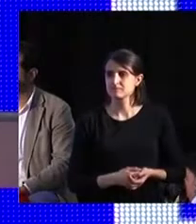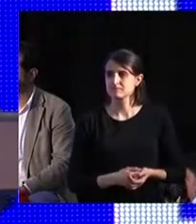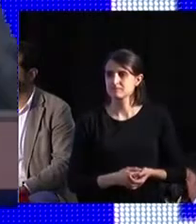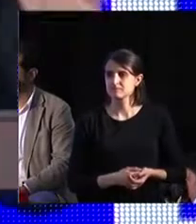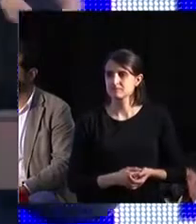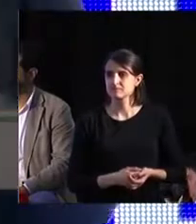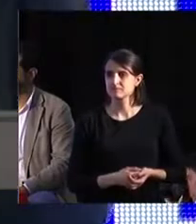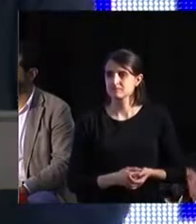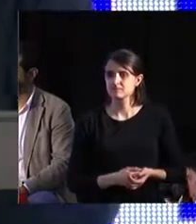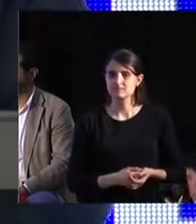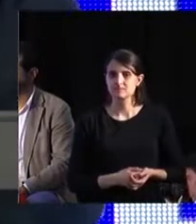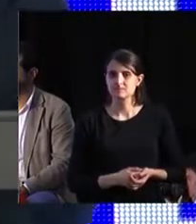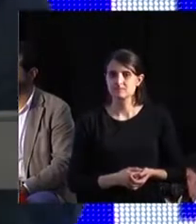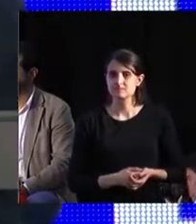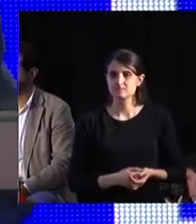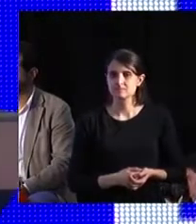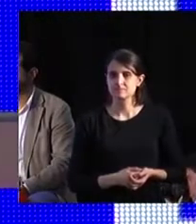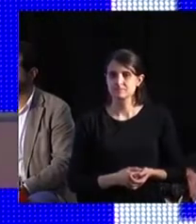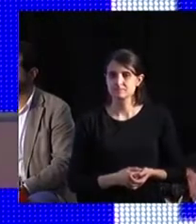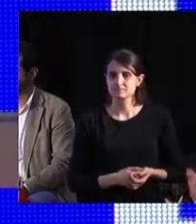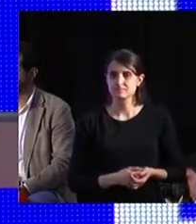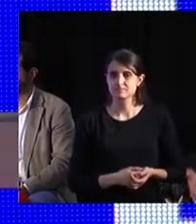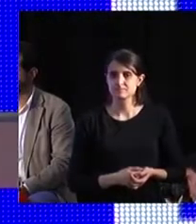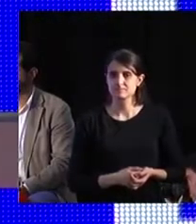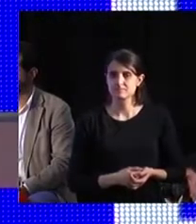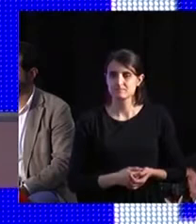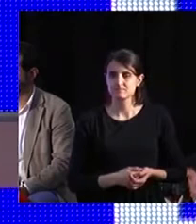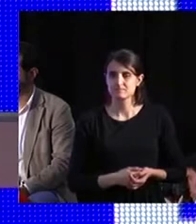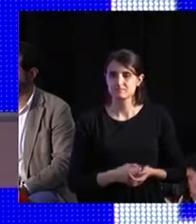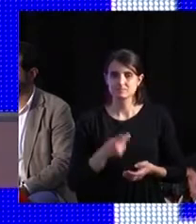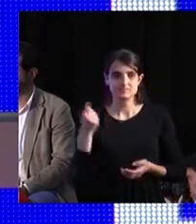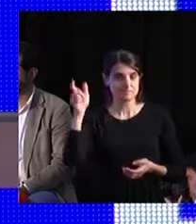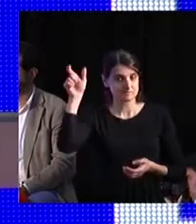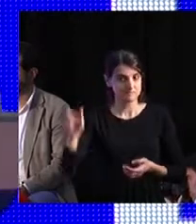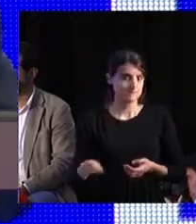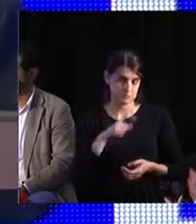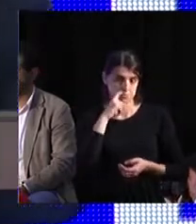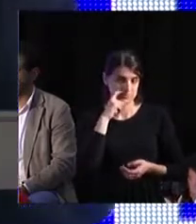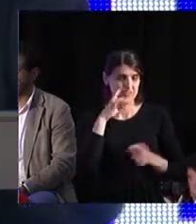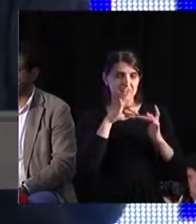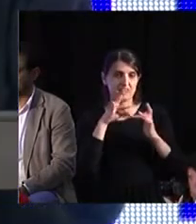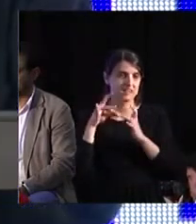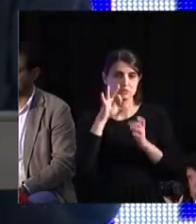Deia, en relació a això, deia precisament Comorera, un líder del SUC, que